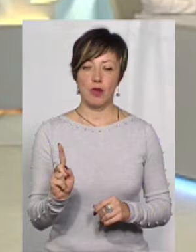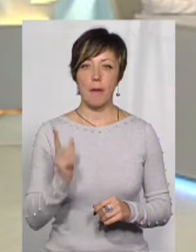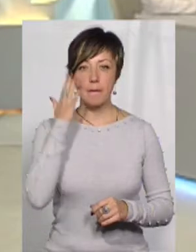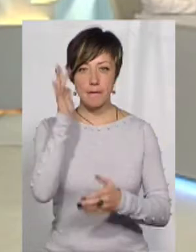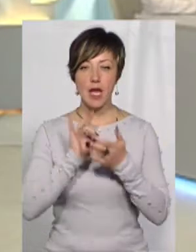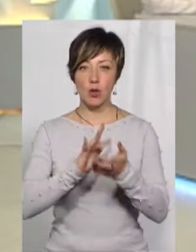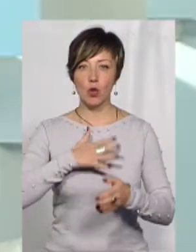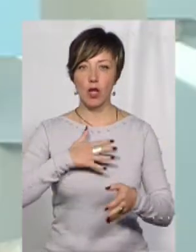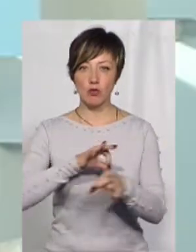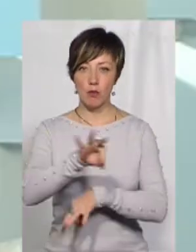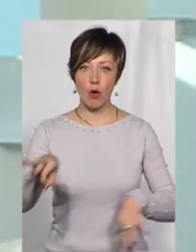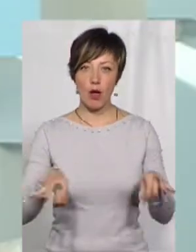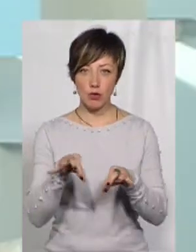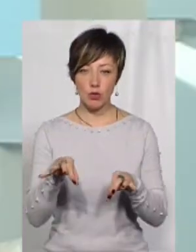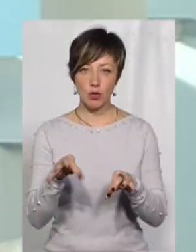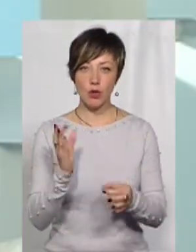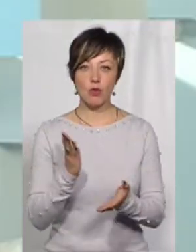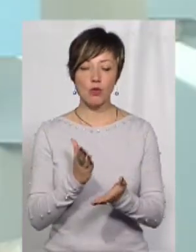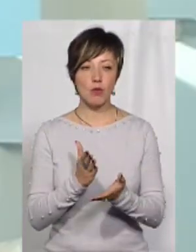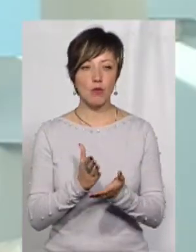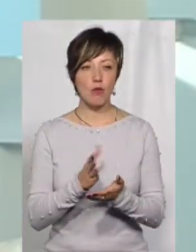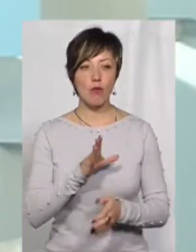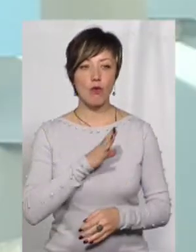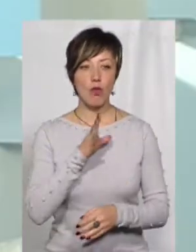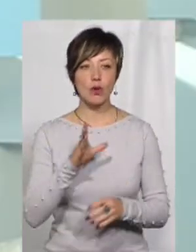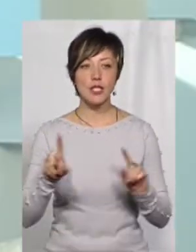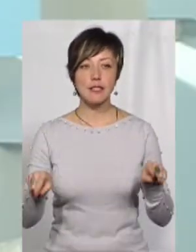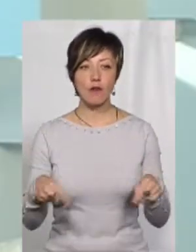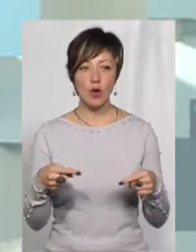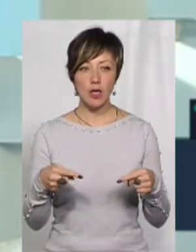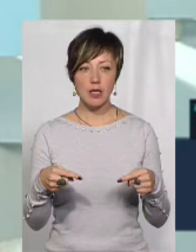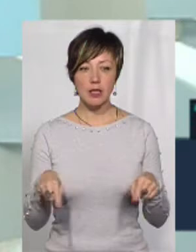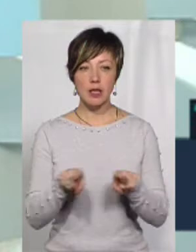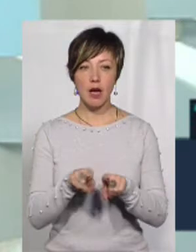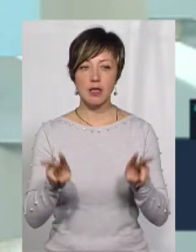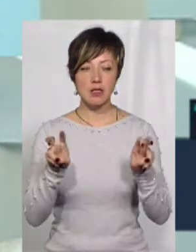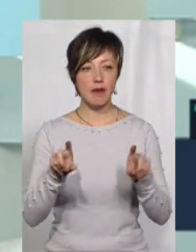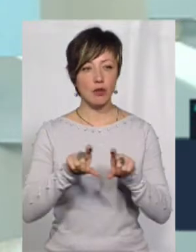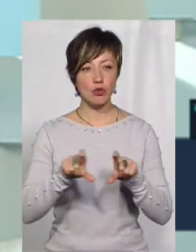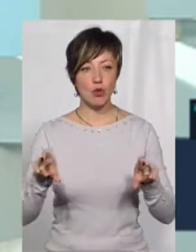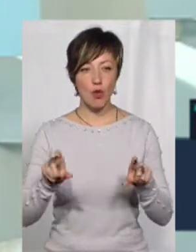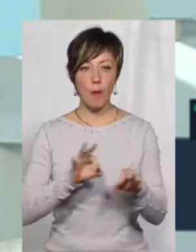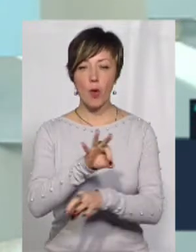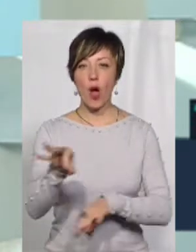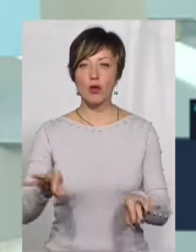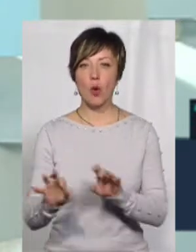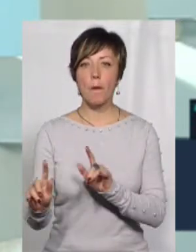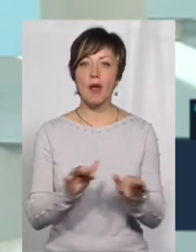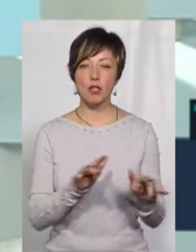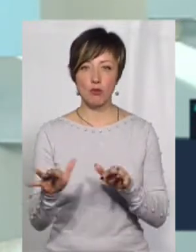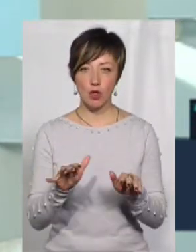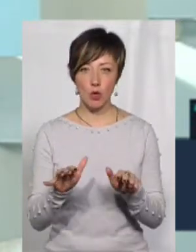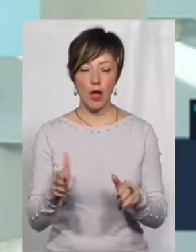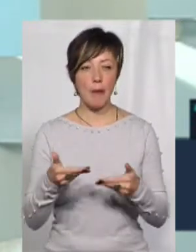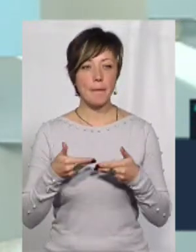метою нашого проєкту «Юніор Старт» було створити так звану школу проєктного менеджменту. Тобто